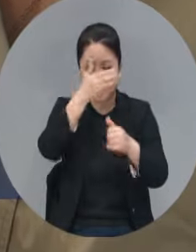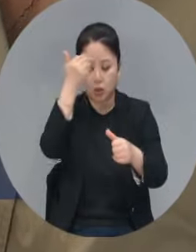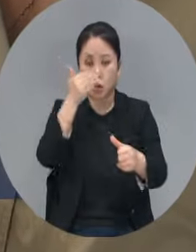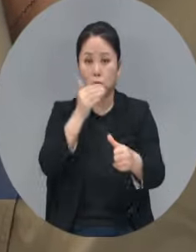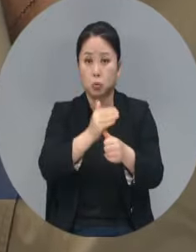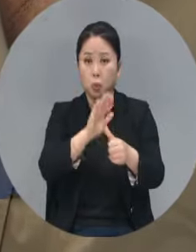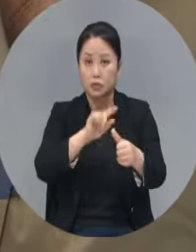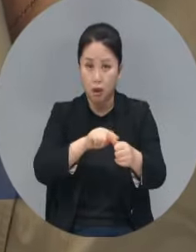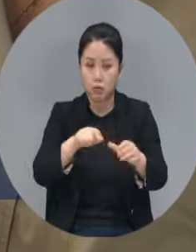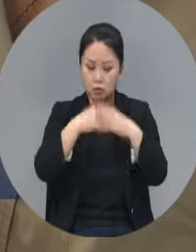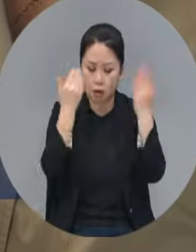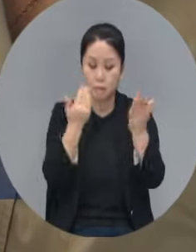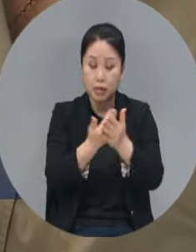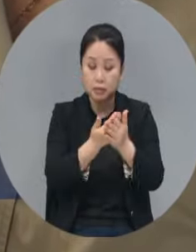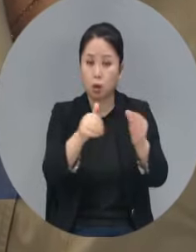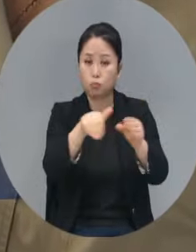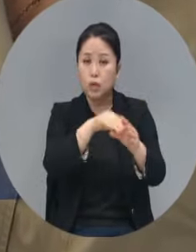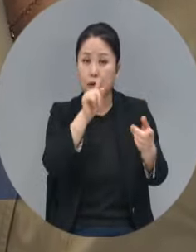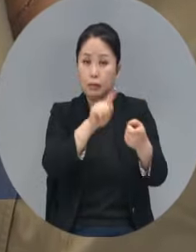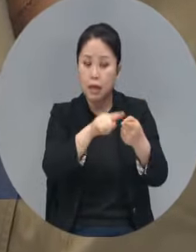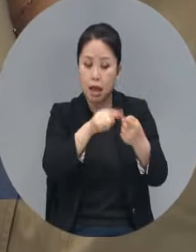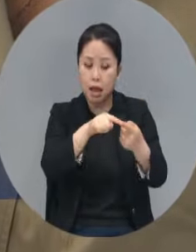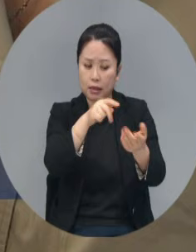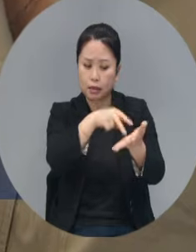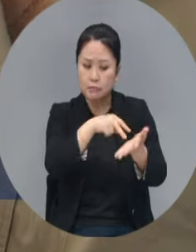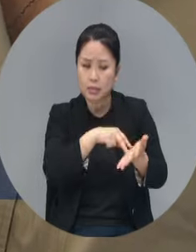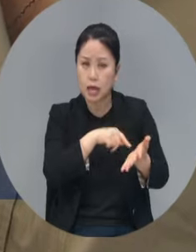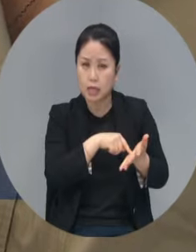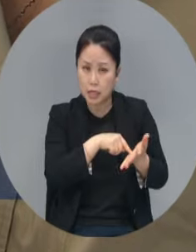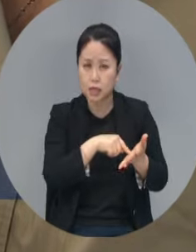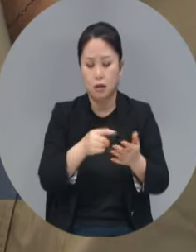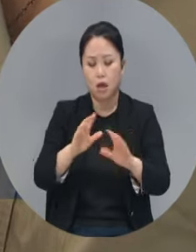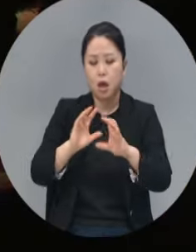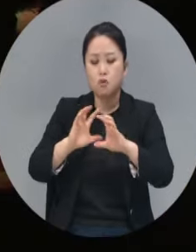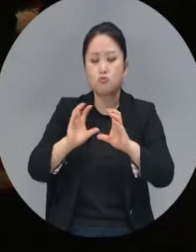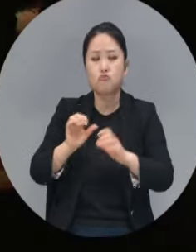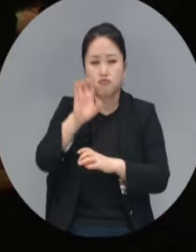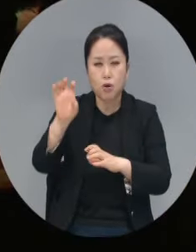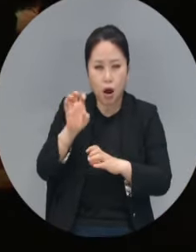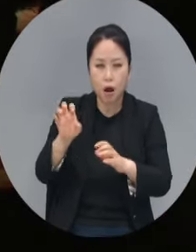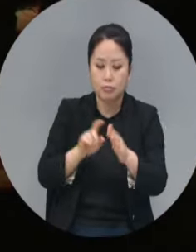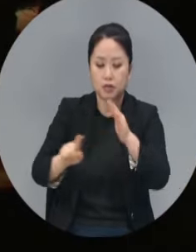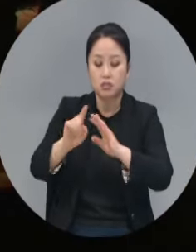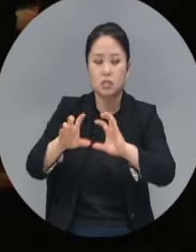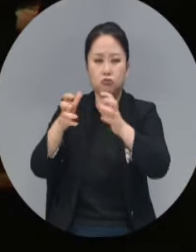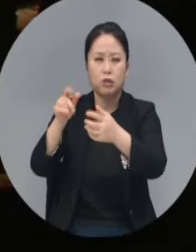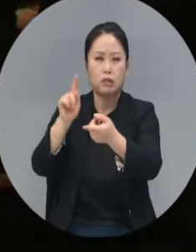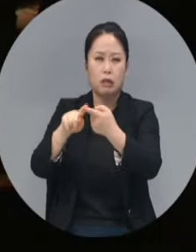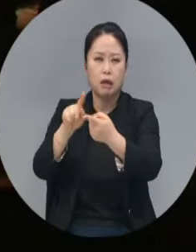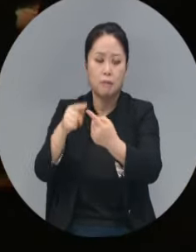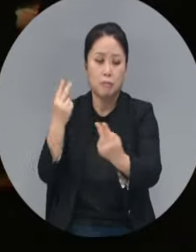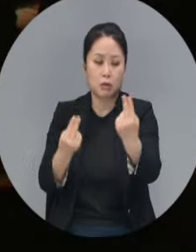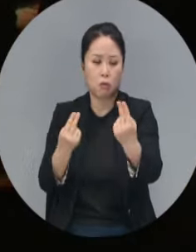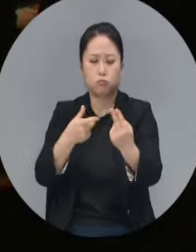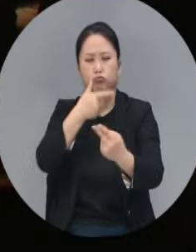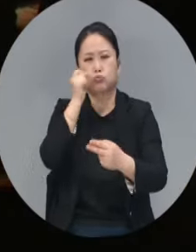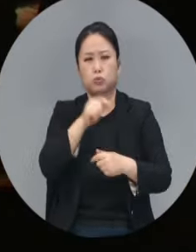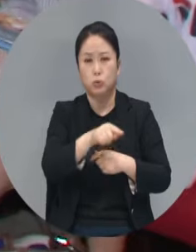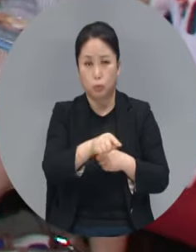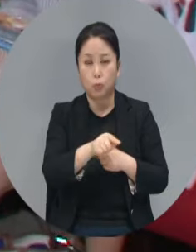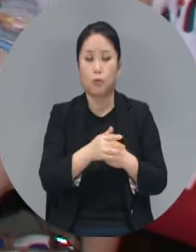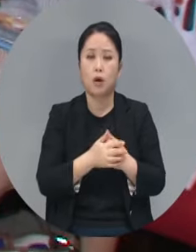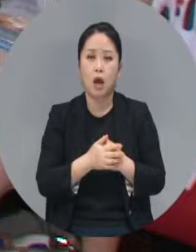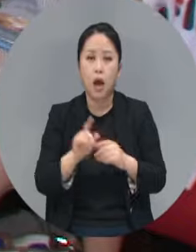시각이 유럽연합이나 선진국에 비해 많이 저희가 부족하지 않나. 정부 긴축 재정 기조에 유탄을